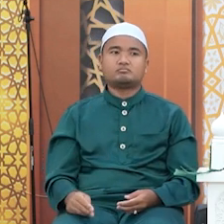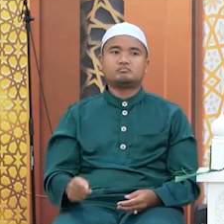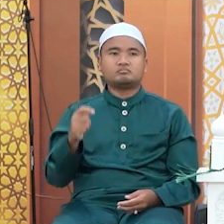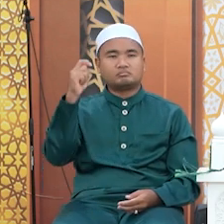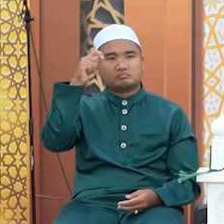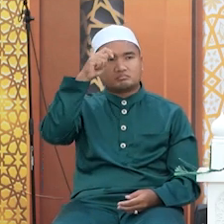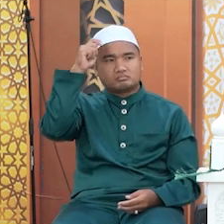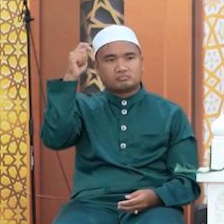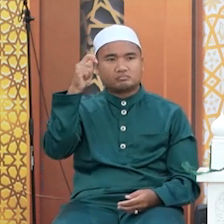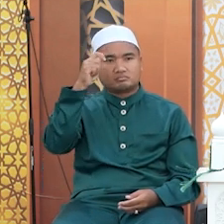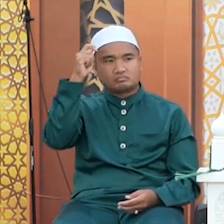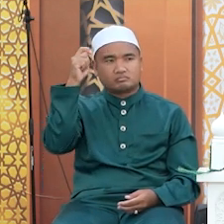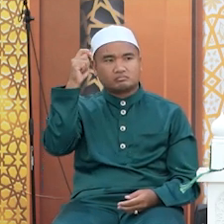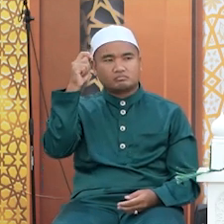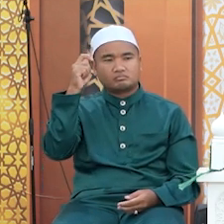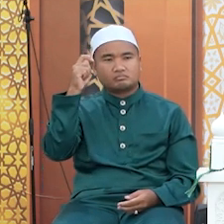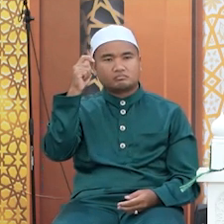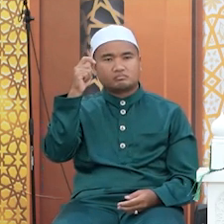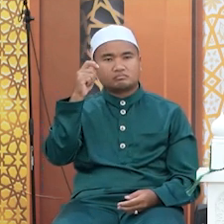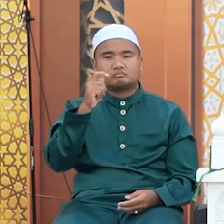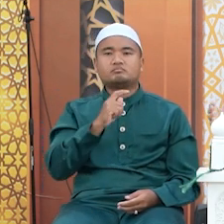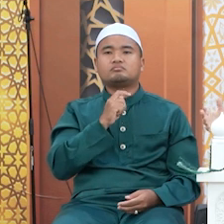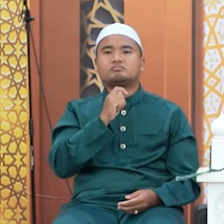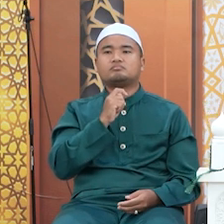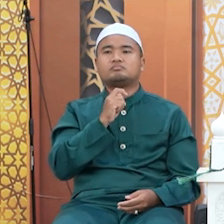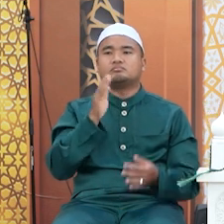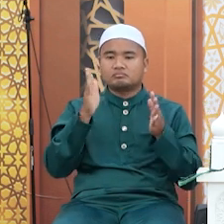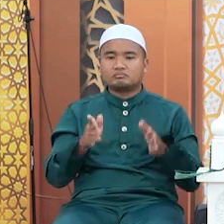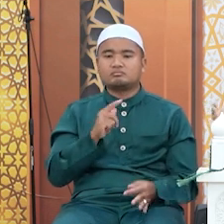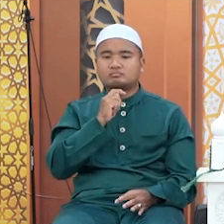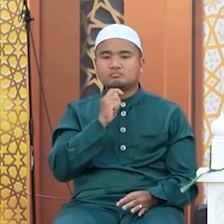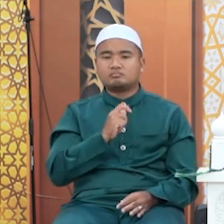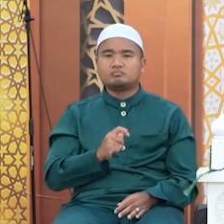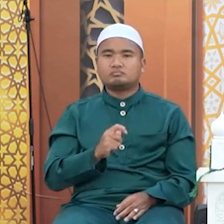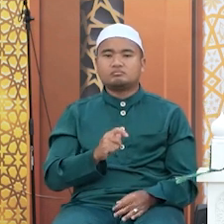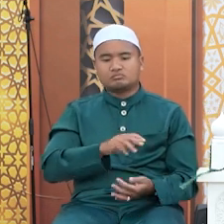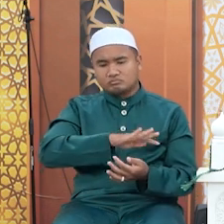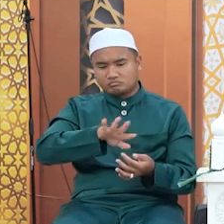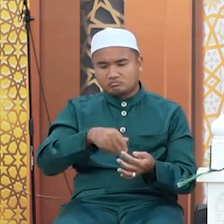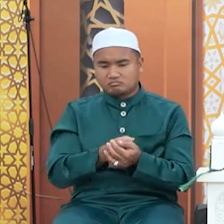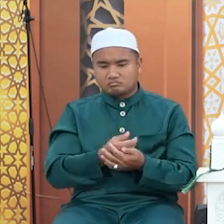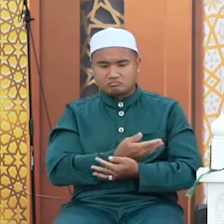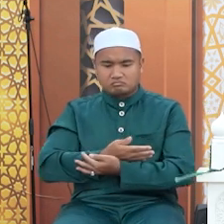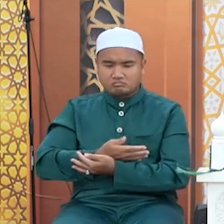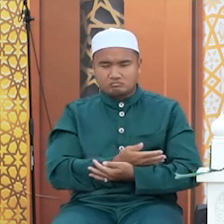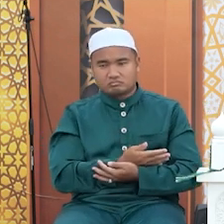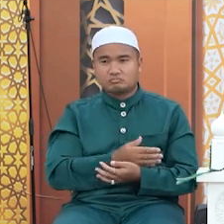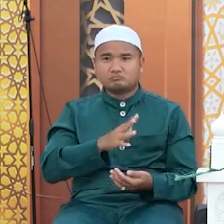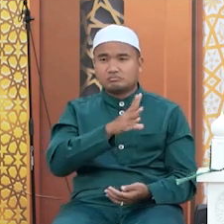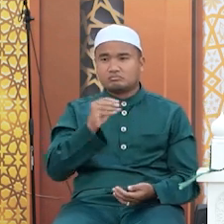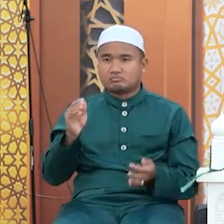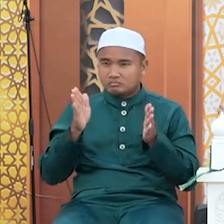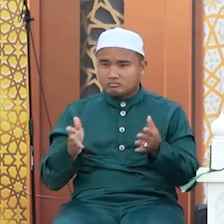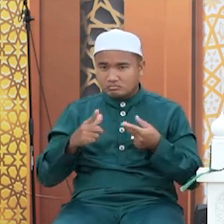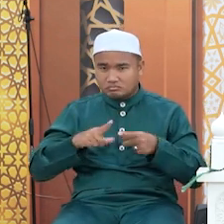Tuan-tuan dia tengok tak? Orang tu tua, anak-anak dia semua orang tu akan suka kat dia. Anak suka, menantu